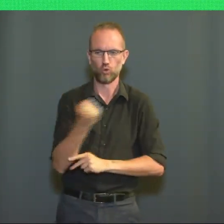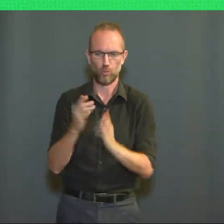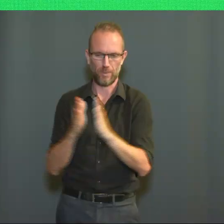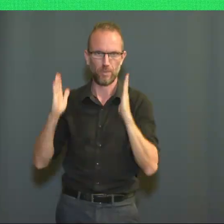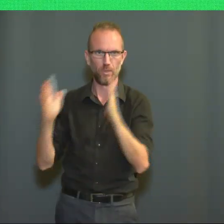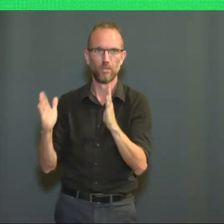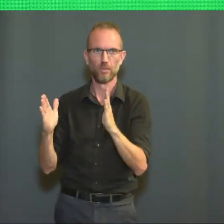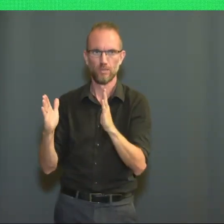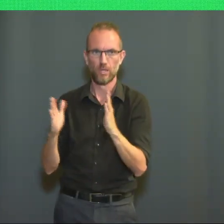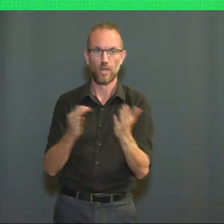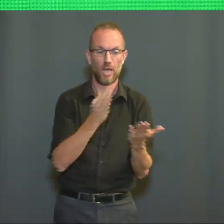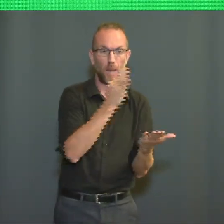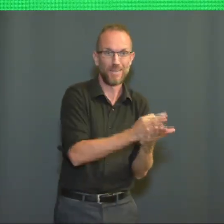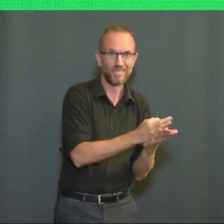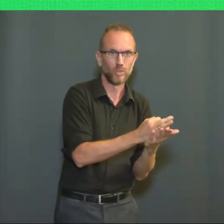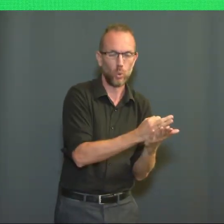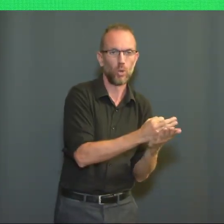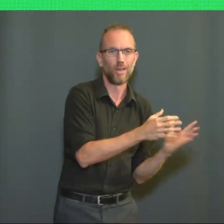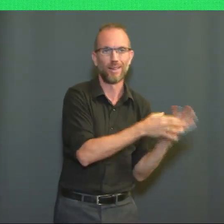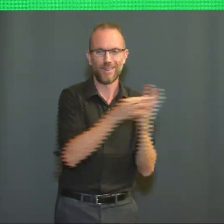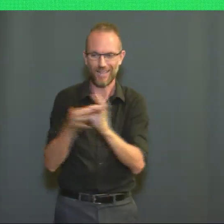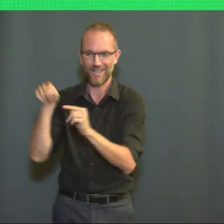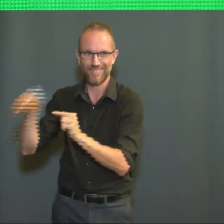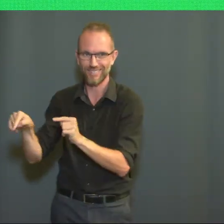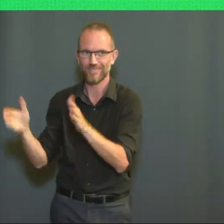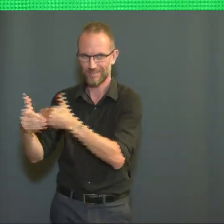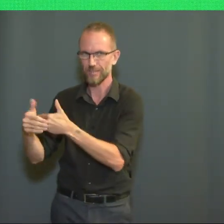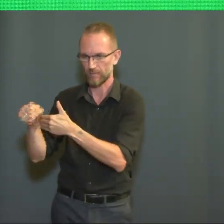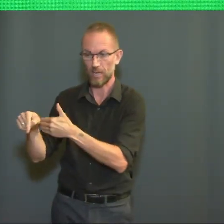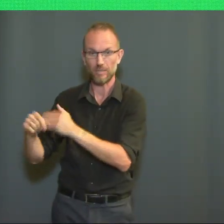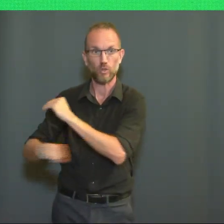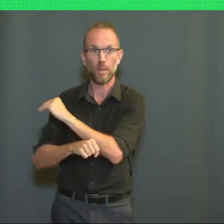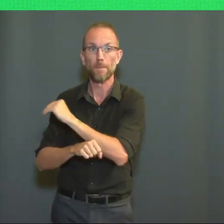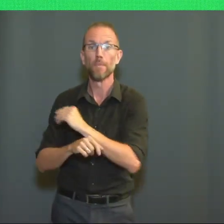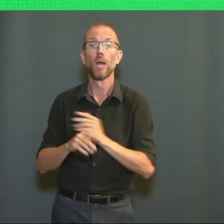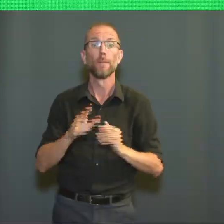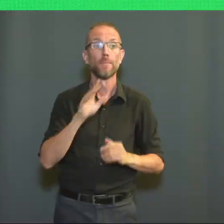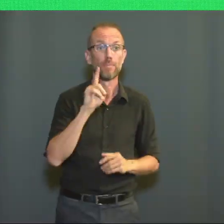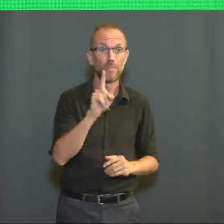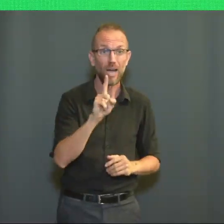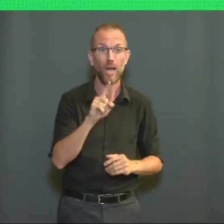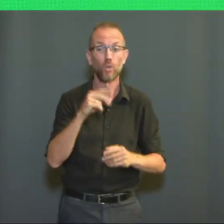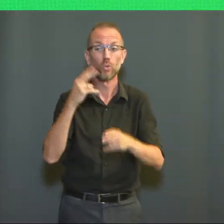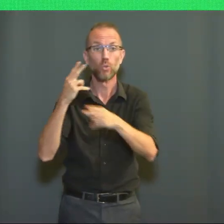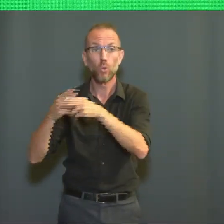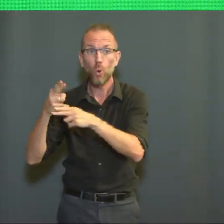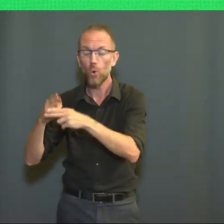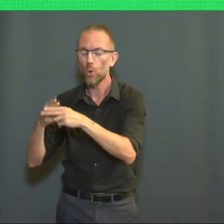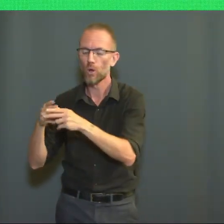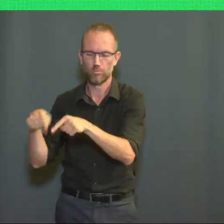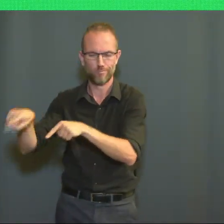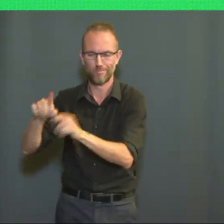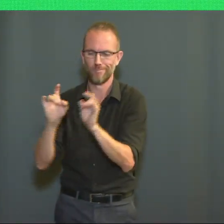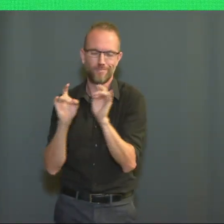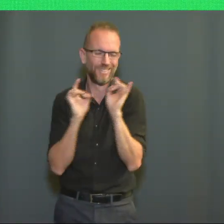retrouver ce lien. Mais c'est pseudonymisé, donc on ne sait jamais de qui on parle. C'est bien pour cela qu'on